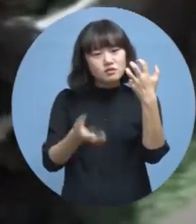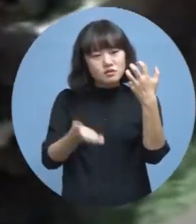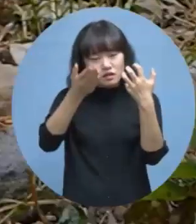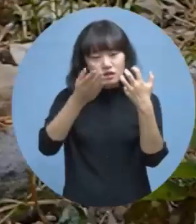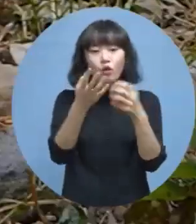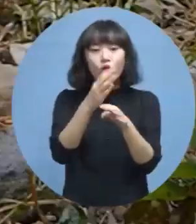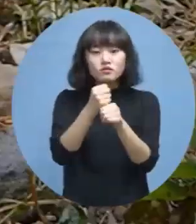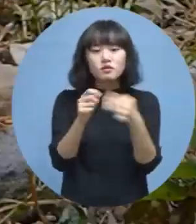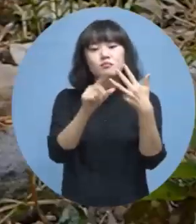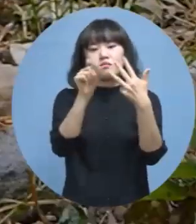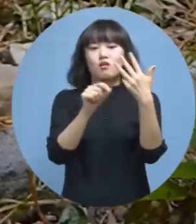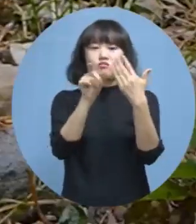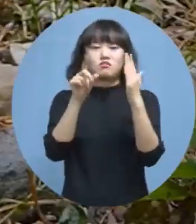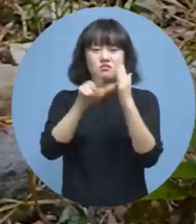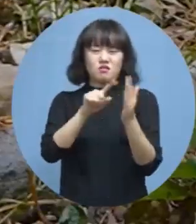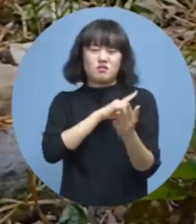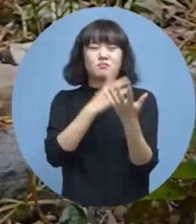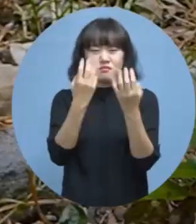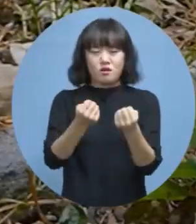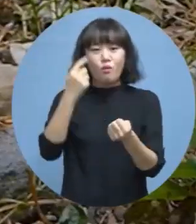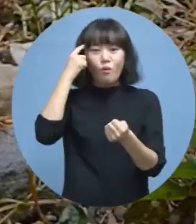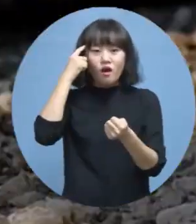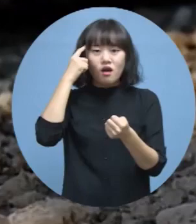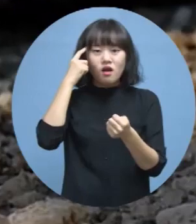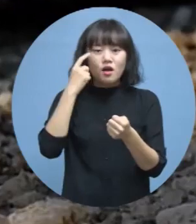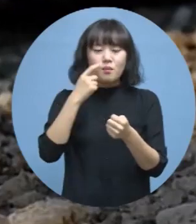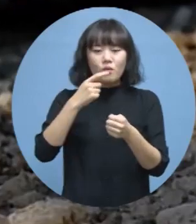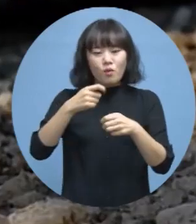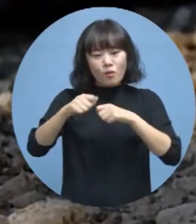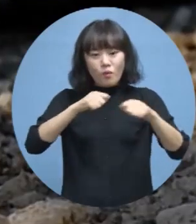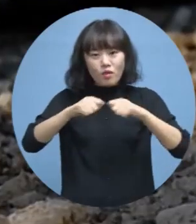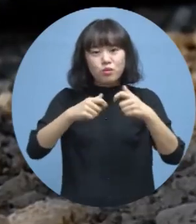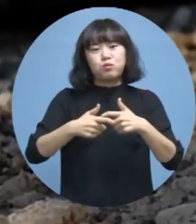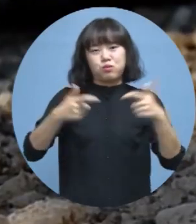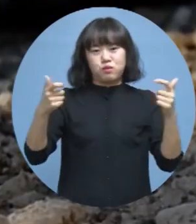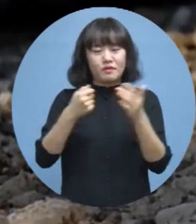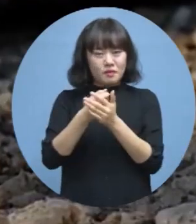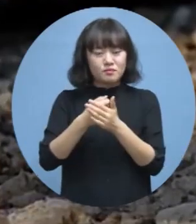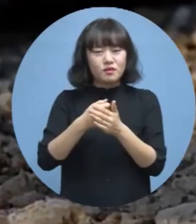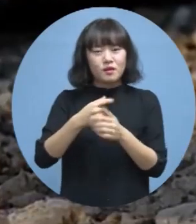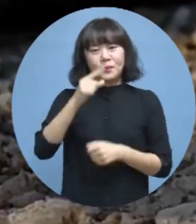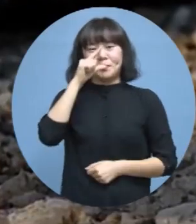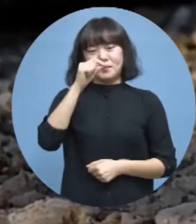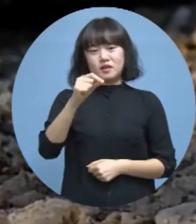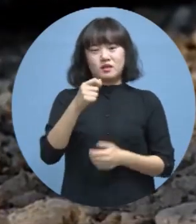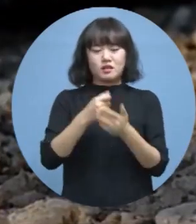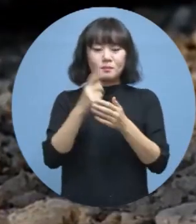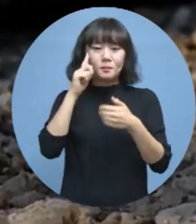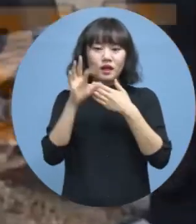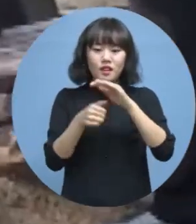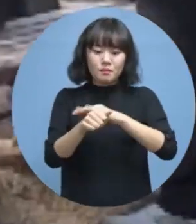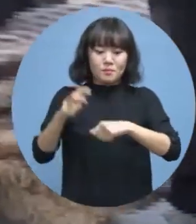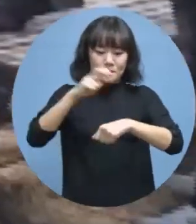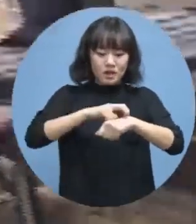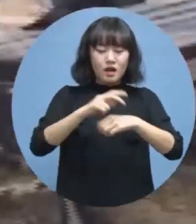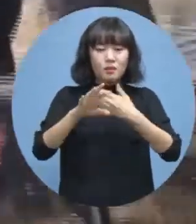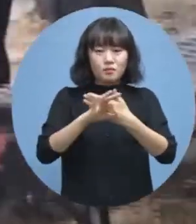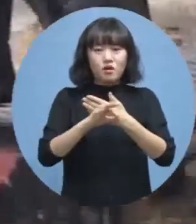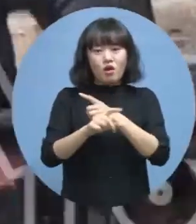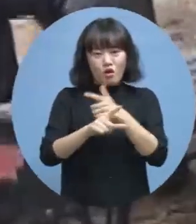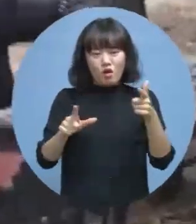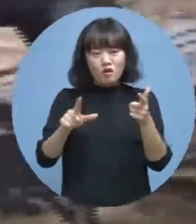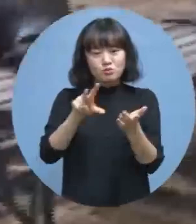9월. 특히 이 시기에 뱀은 먹이 활동이 왕성하고 신경이 예민해져 있어서 물릴 경우 통증과 피부 조직